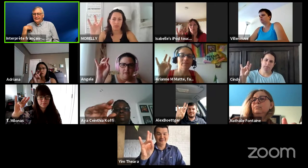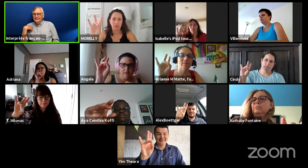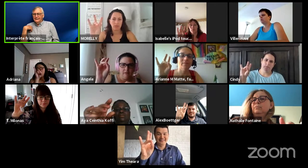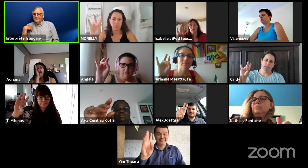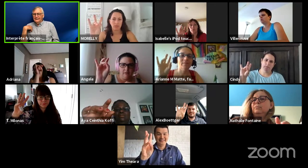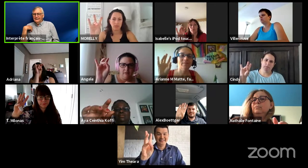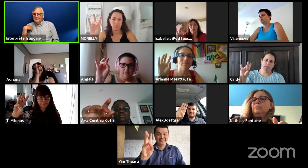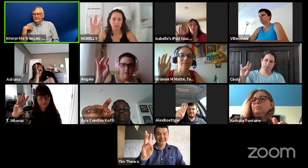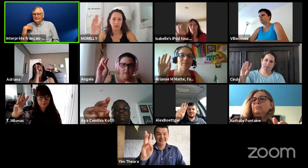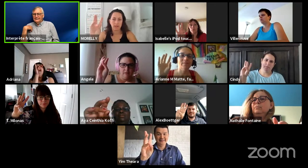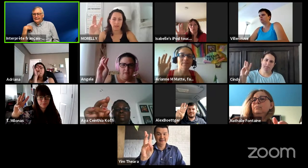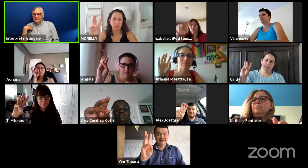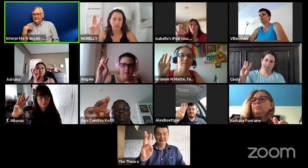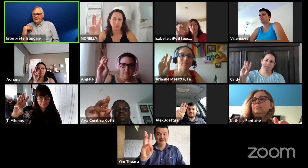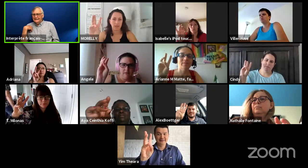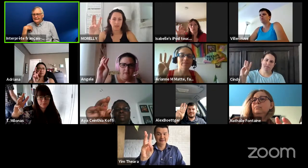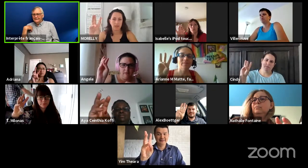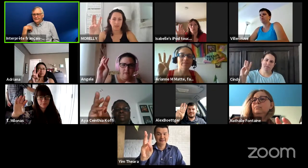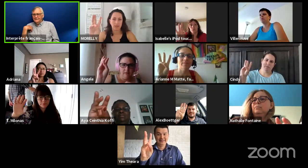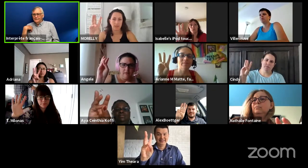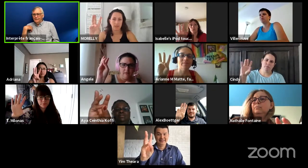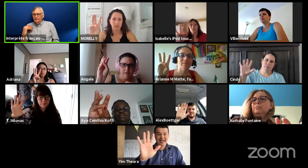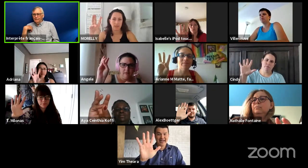7, 6,